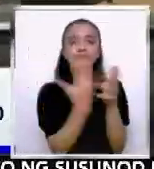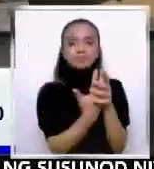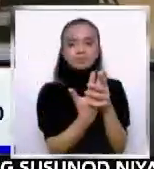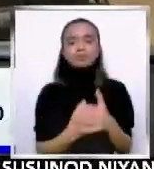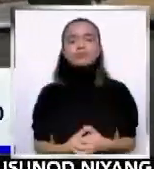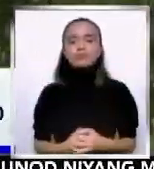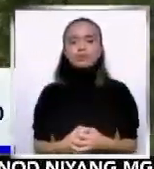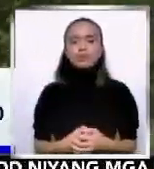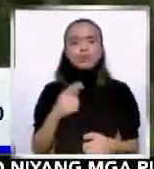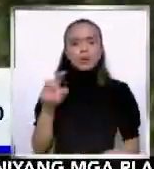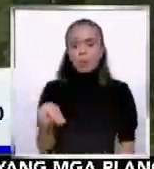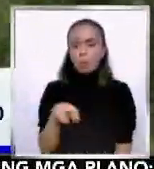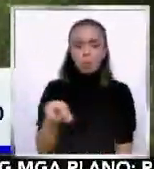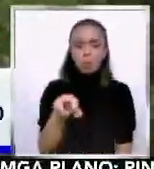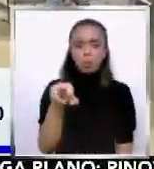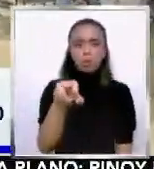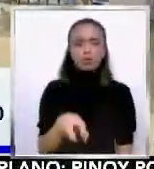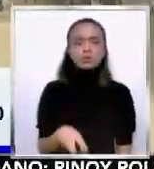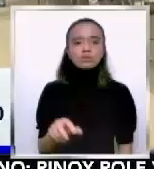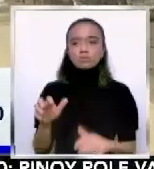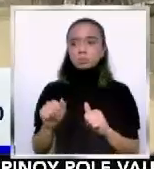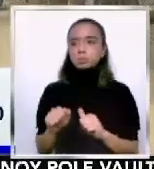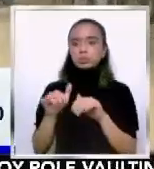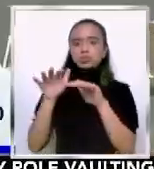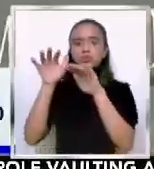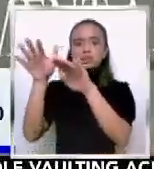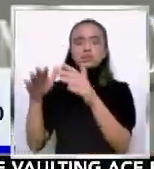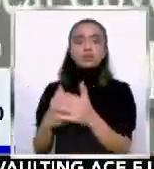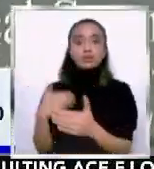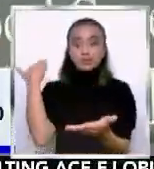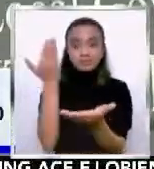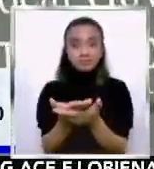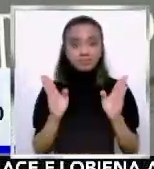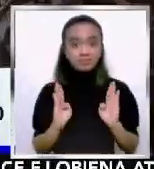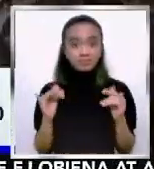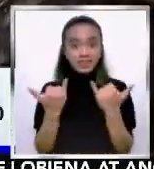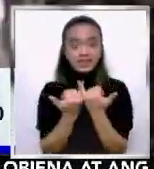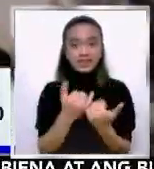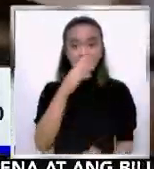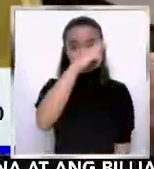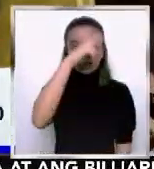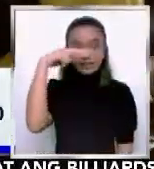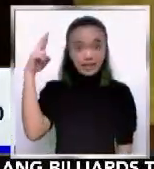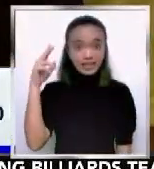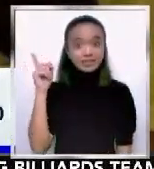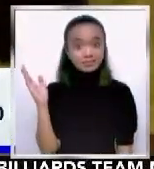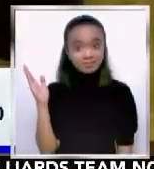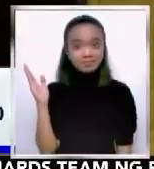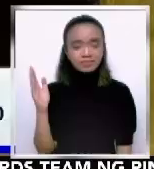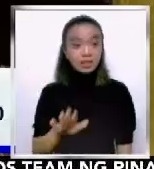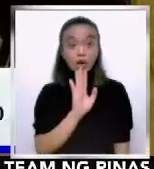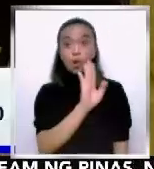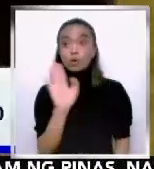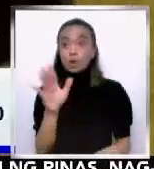biyahe, umabot hanggang kabundukan. Pagdating sa isang barangay sa Rodriguez Rizal. Ayan yung nanay mo. Hindi mo